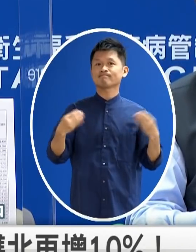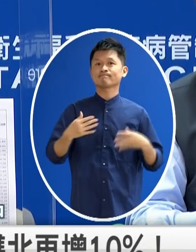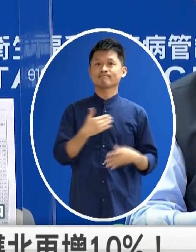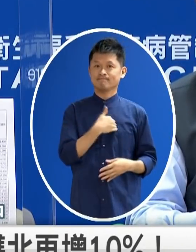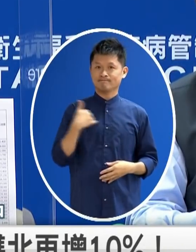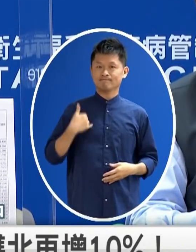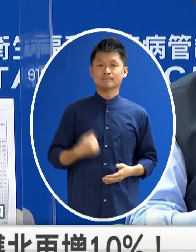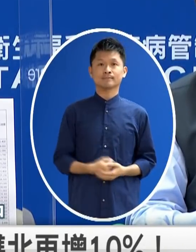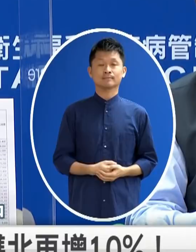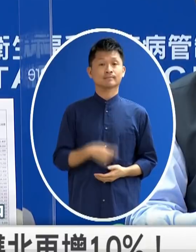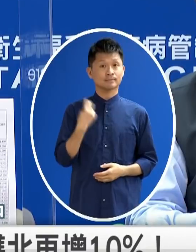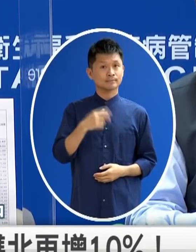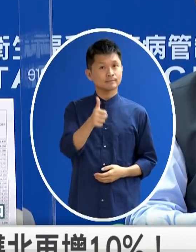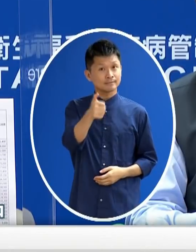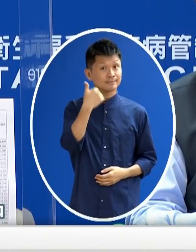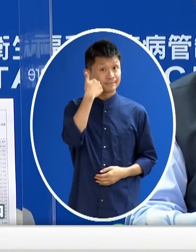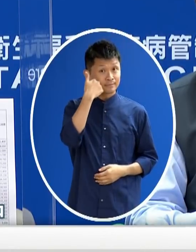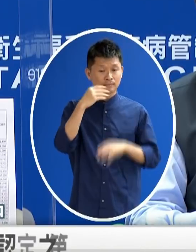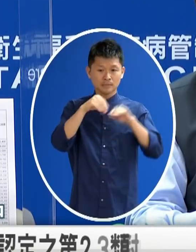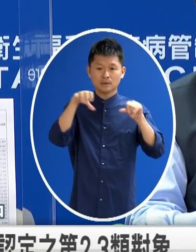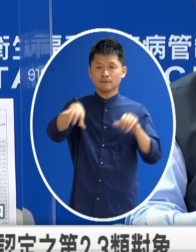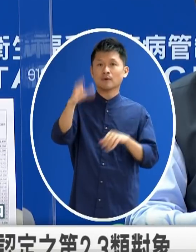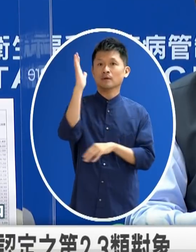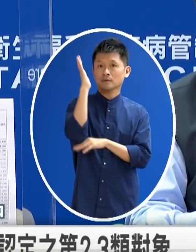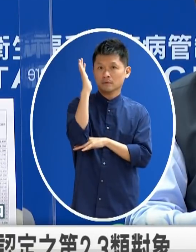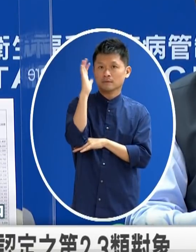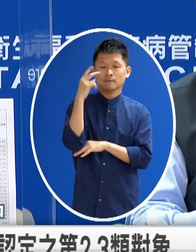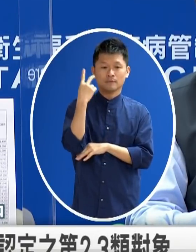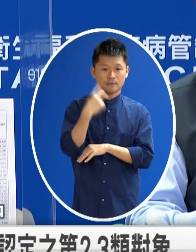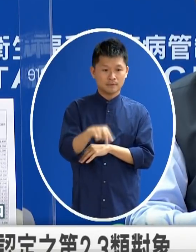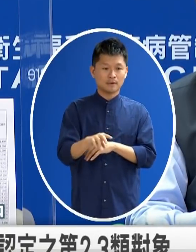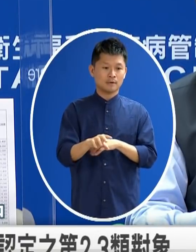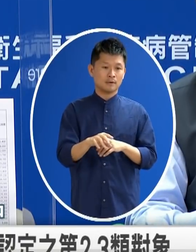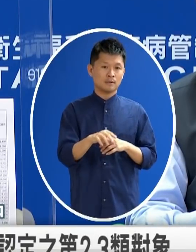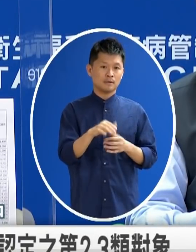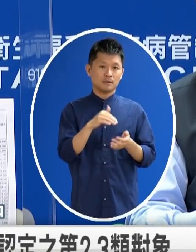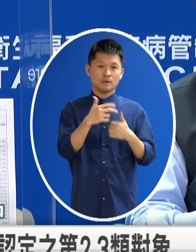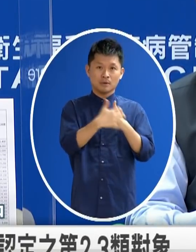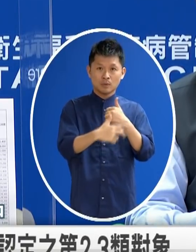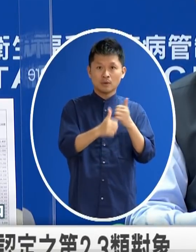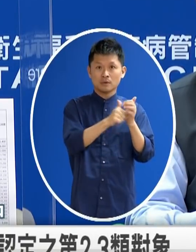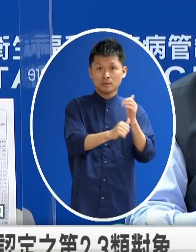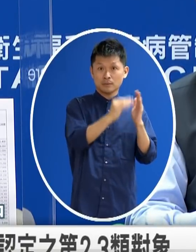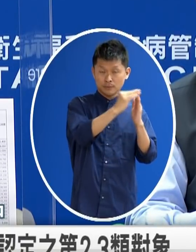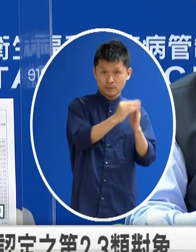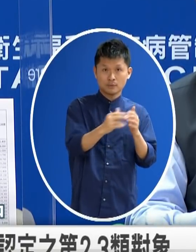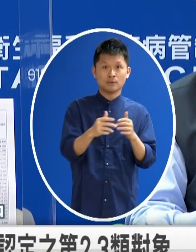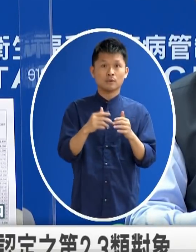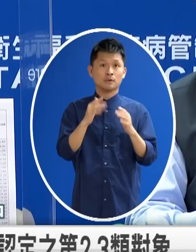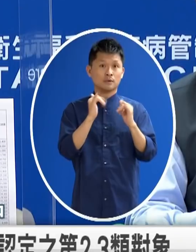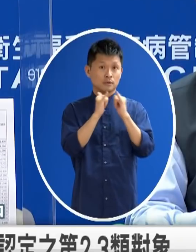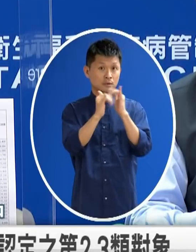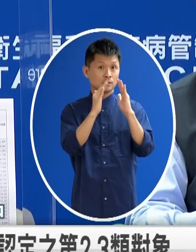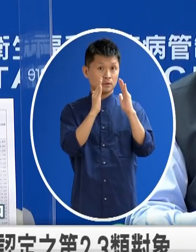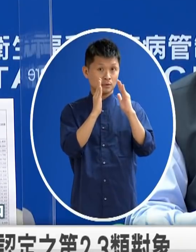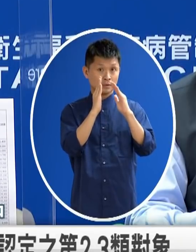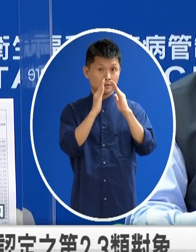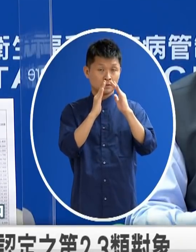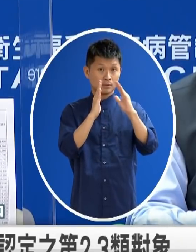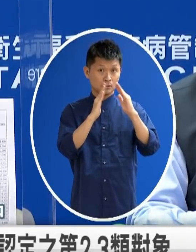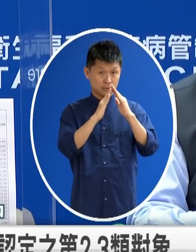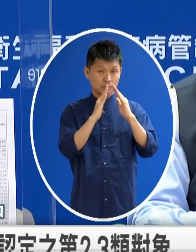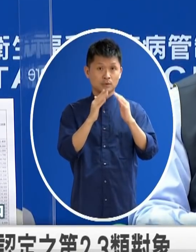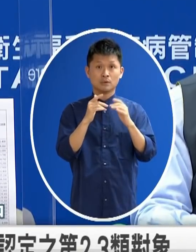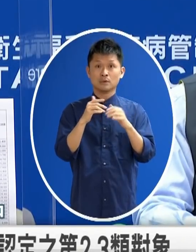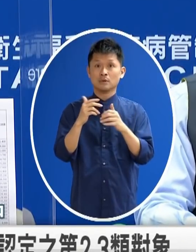里面当然也非常谢谢哈地方政府还有基层的，好，不管是卫政、社政、哈户政这些人员，好，